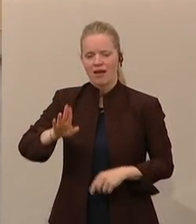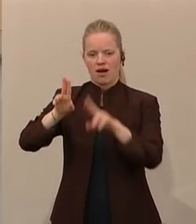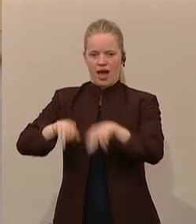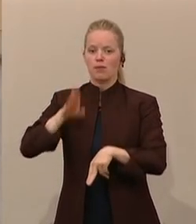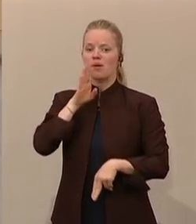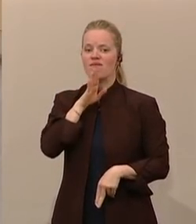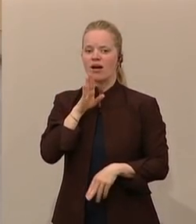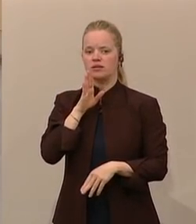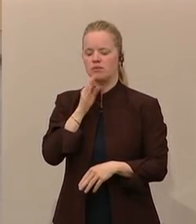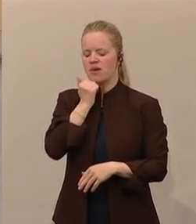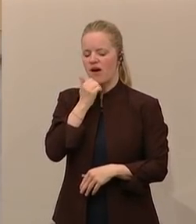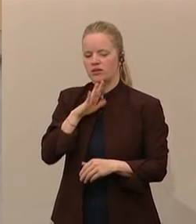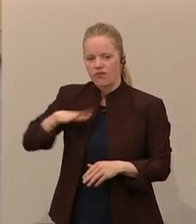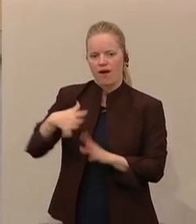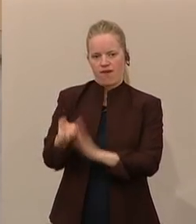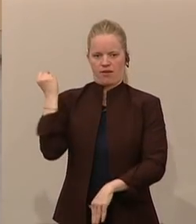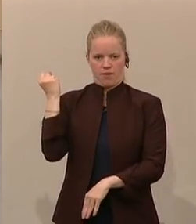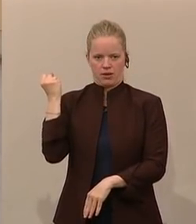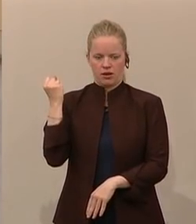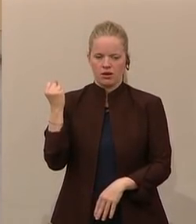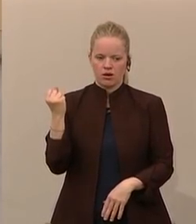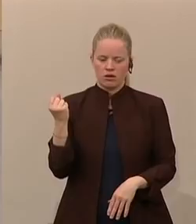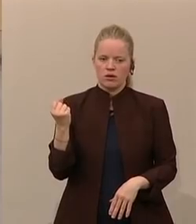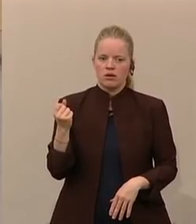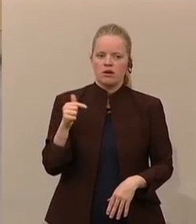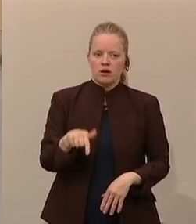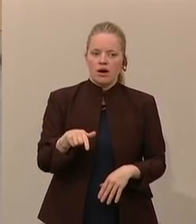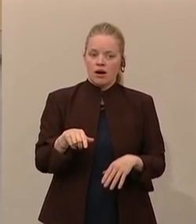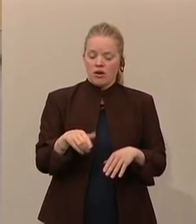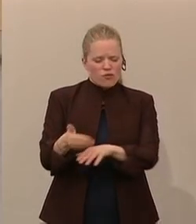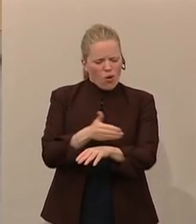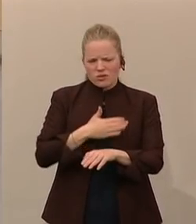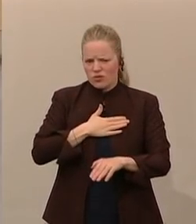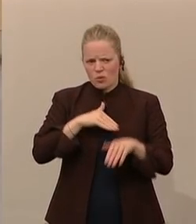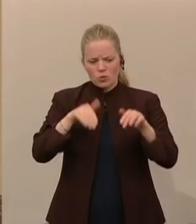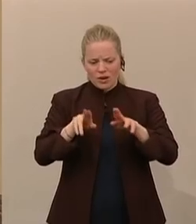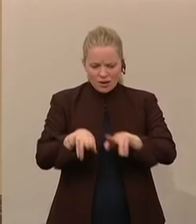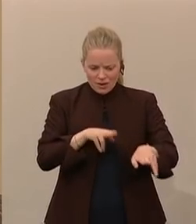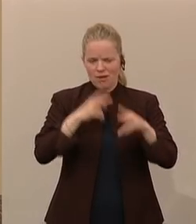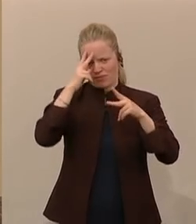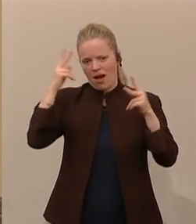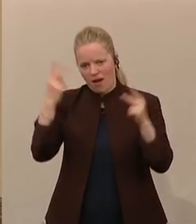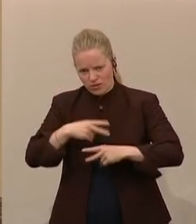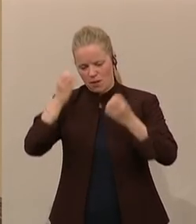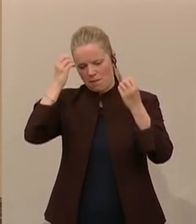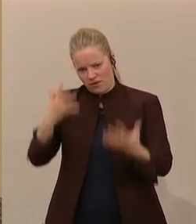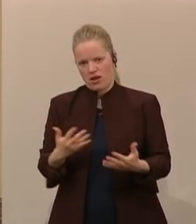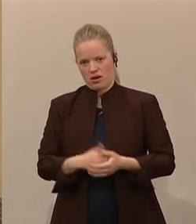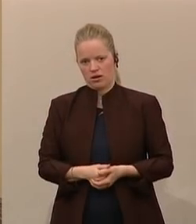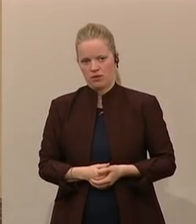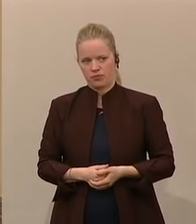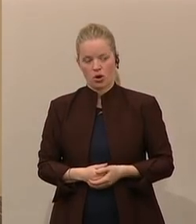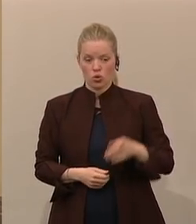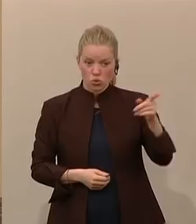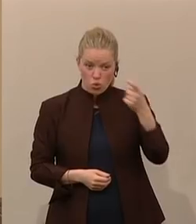dass die Möglichkeit, die perfekt kontrolliert wird, die auch von einem Richter genehmigt werden muss, gegen